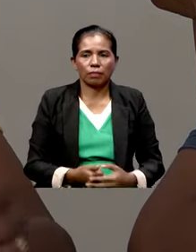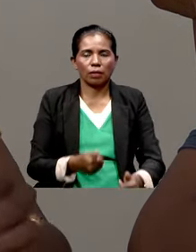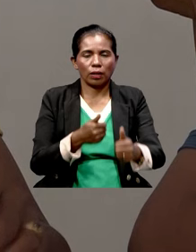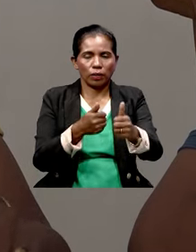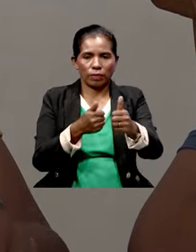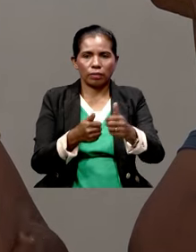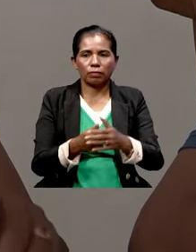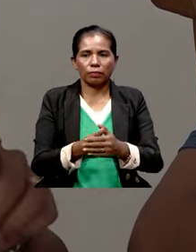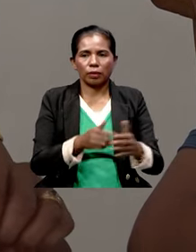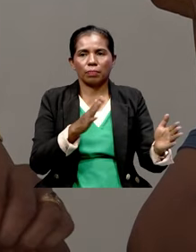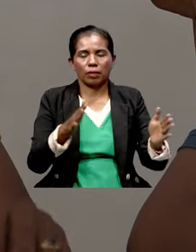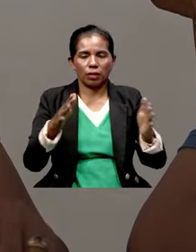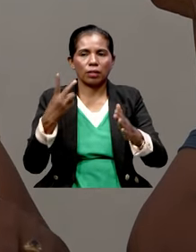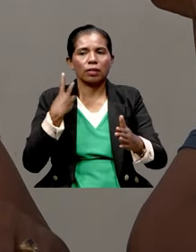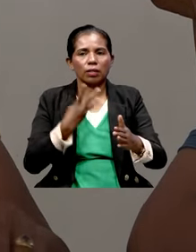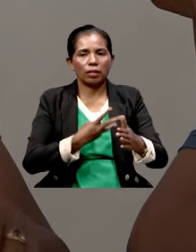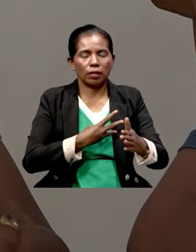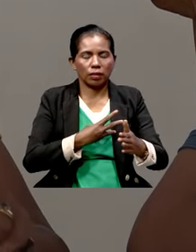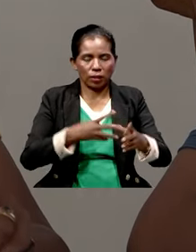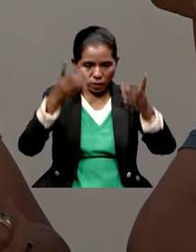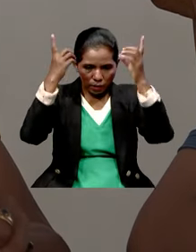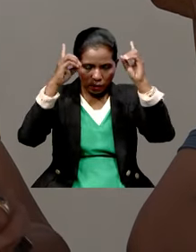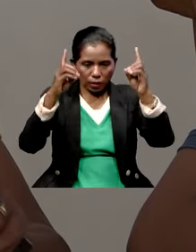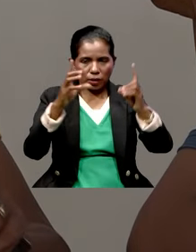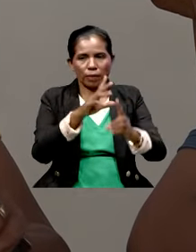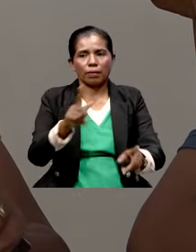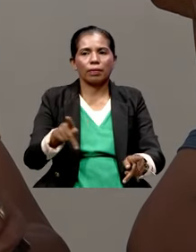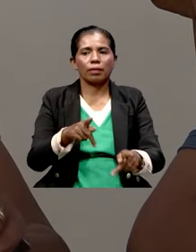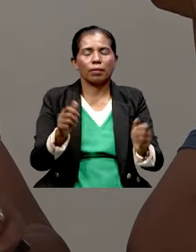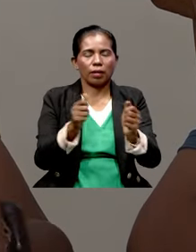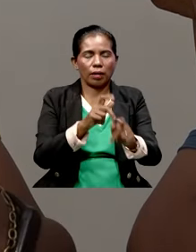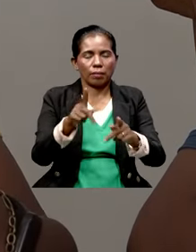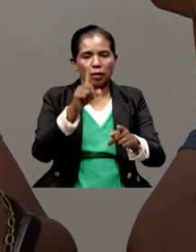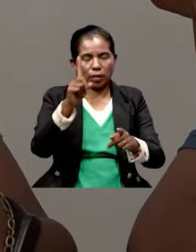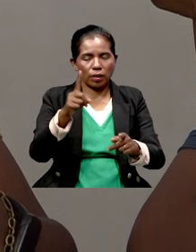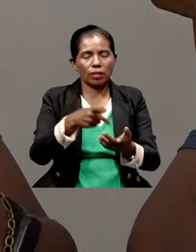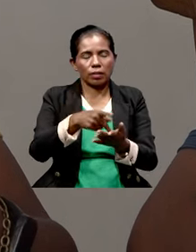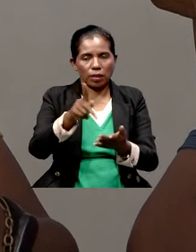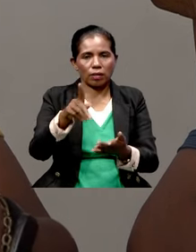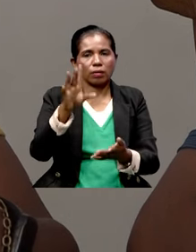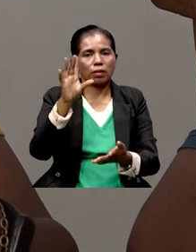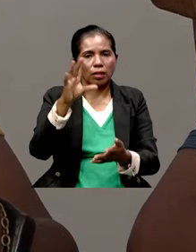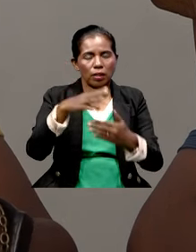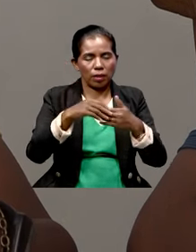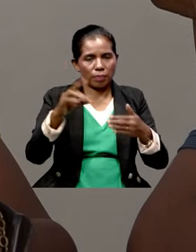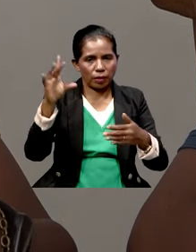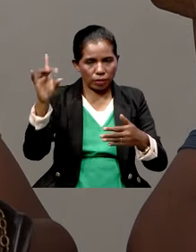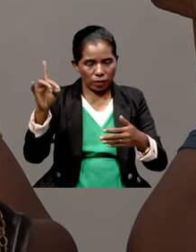Tuir proses nebe ma ke ita termina nane kada pessoa $8. Antes ne ita